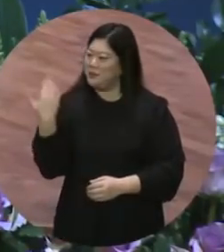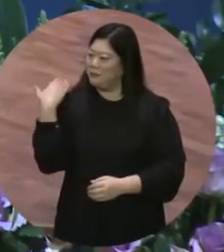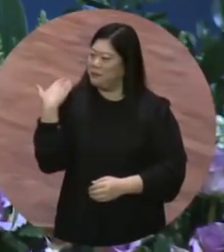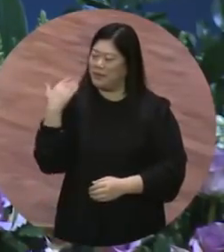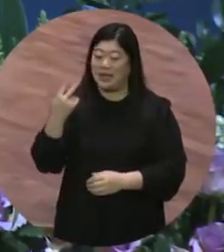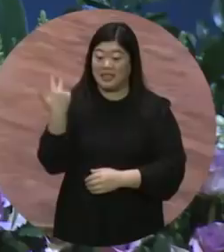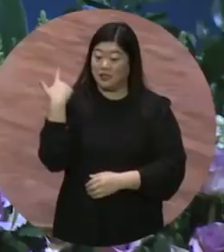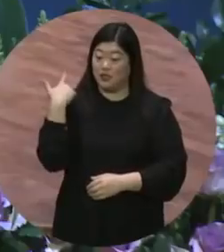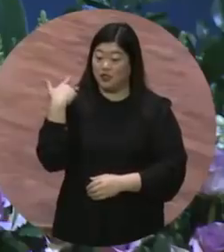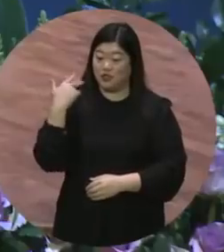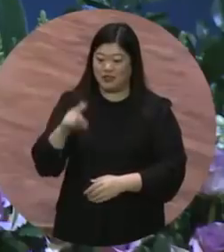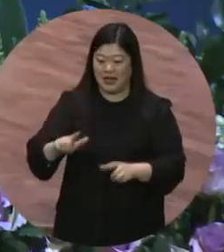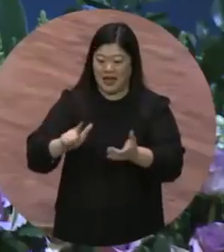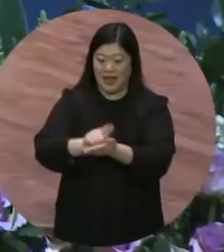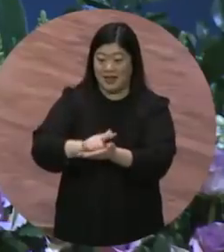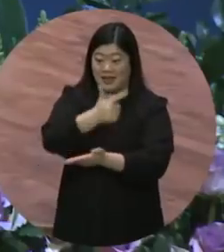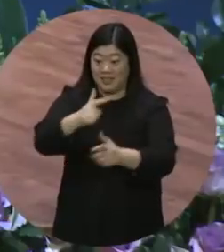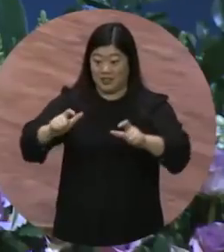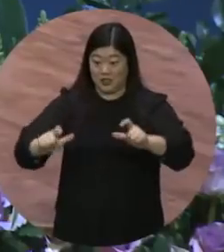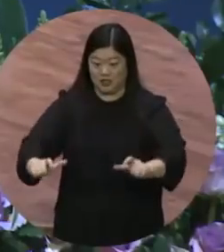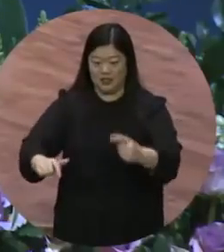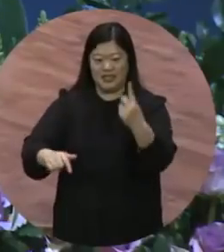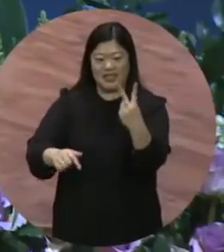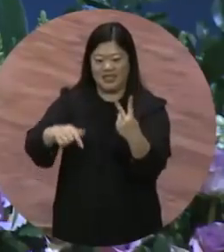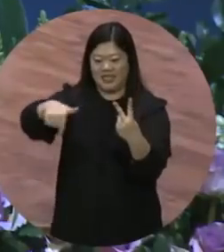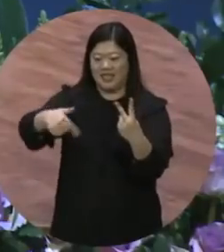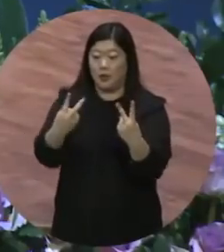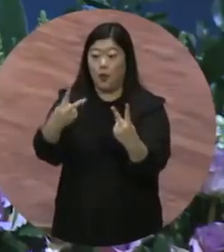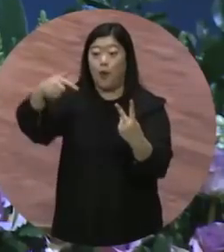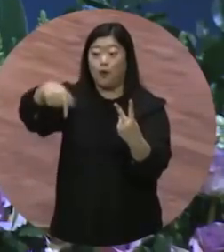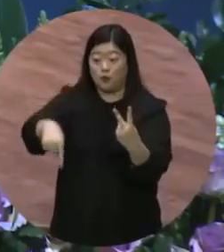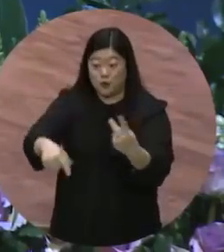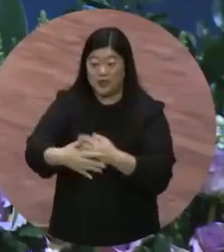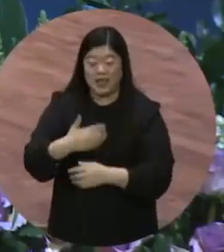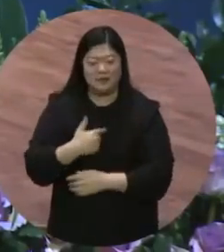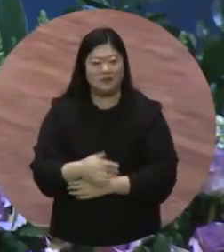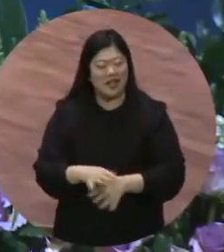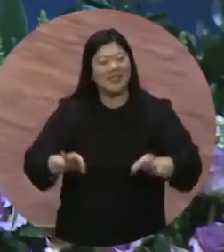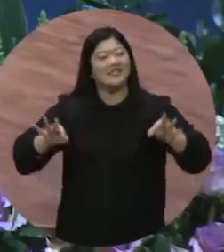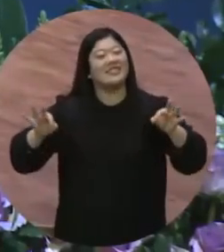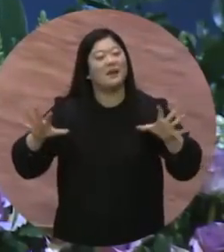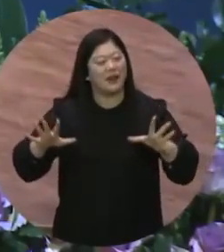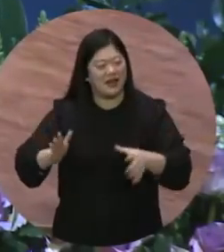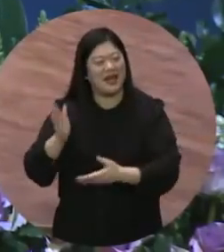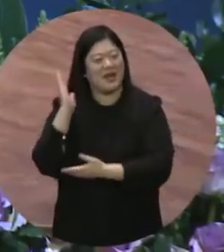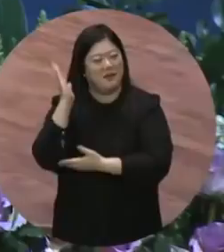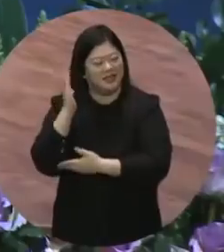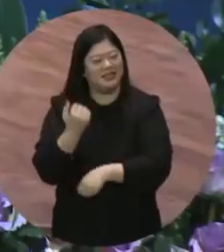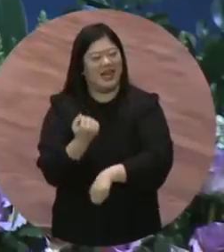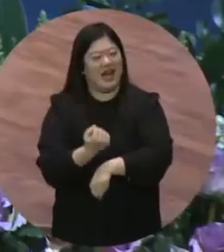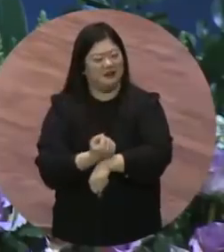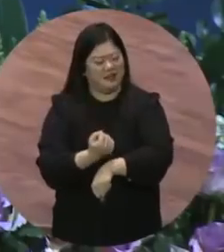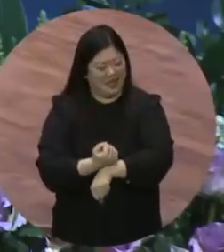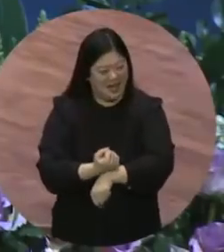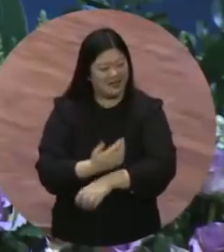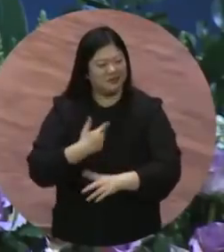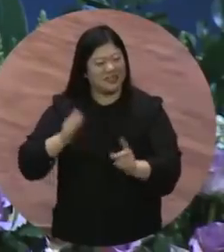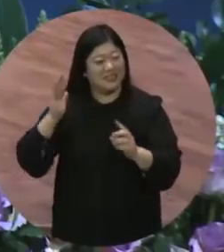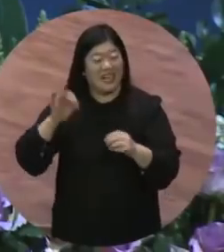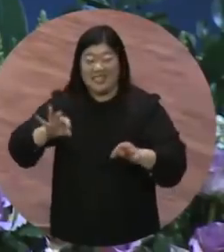그때 제가 얘기했거든요. 잠깐 메시지 하겠습니다. 1시간 반 했어요. 뒤에서 우리 아내가 가입합니다.